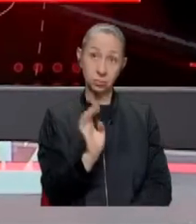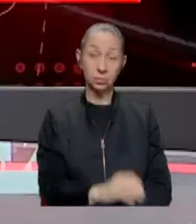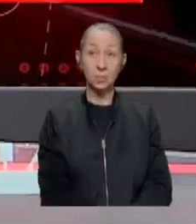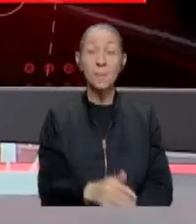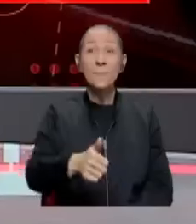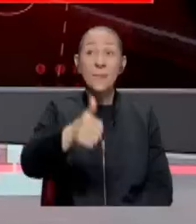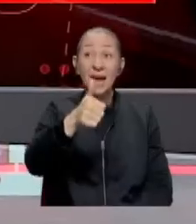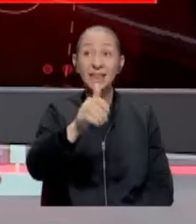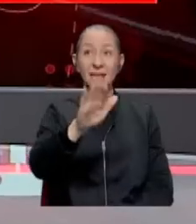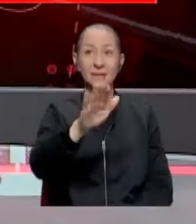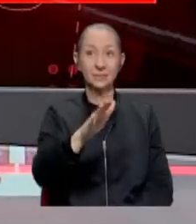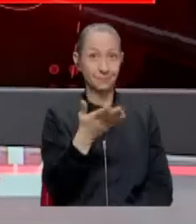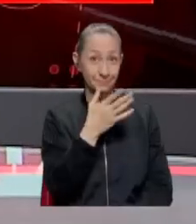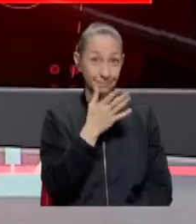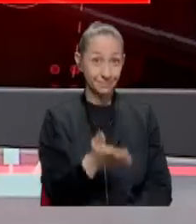bakanlar